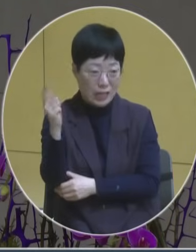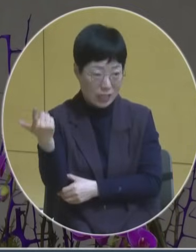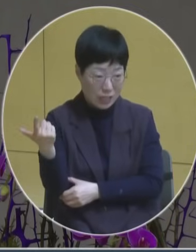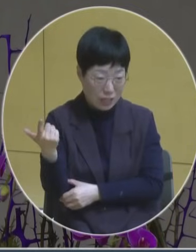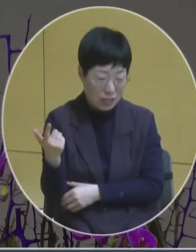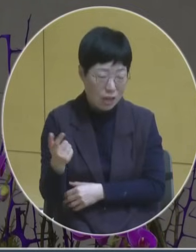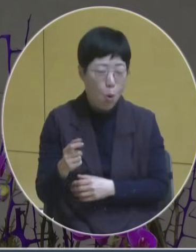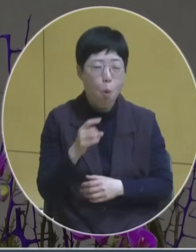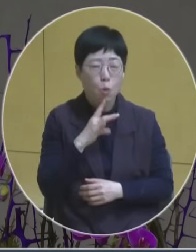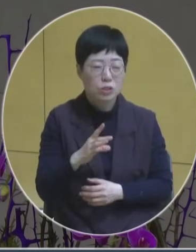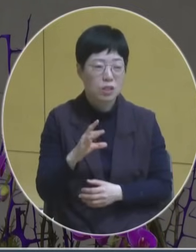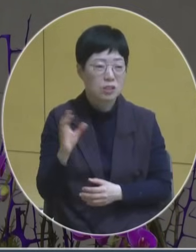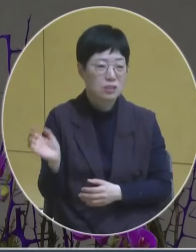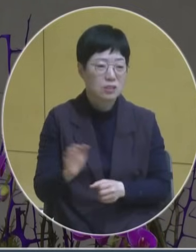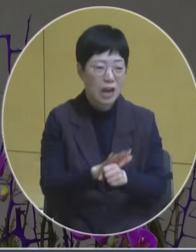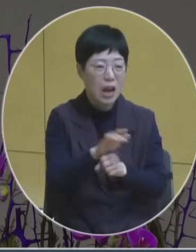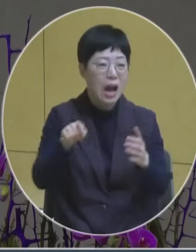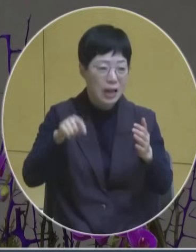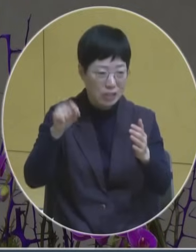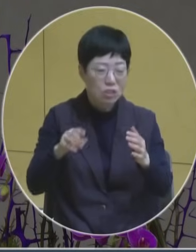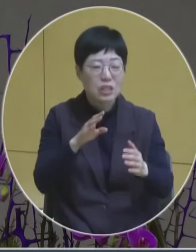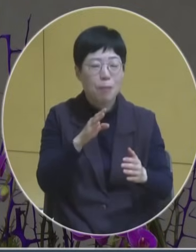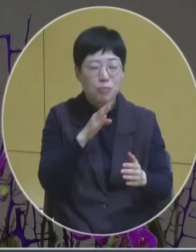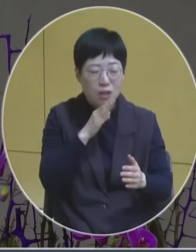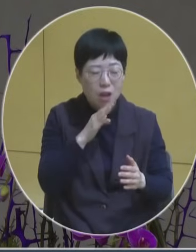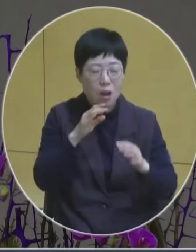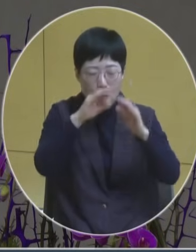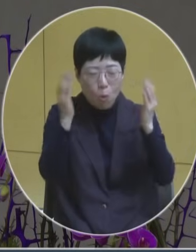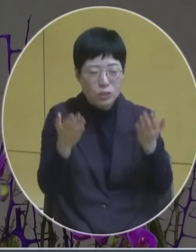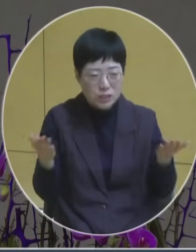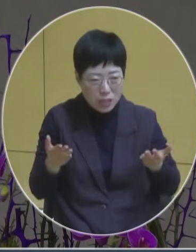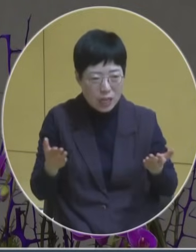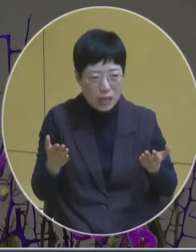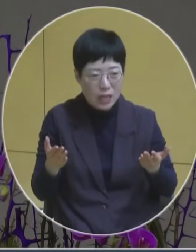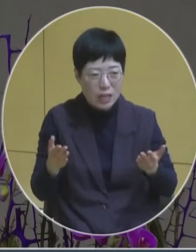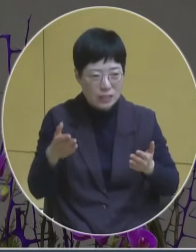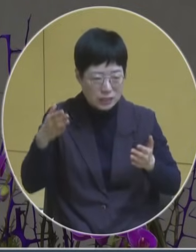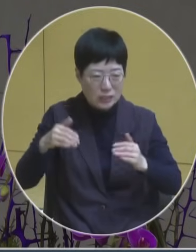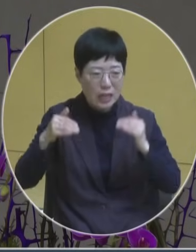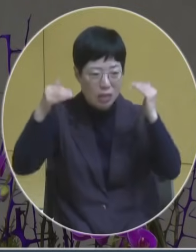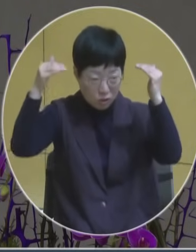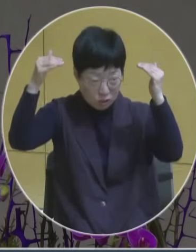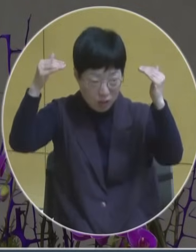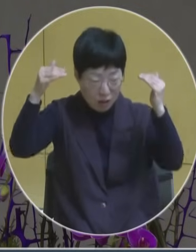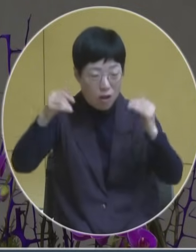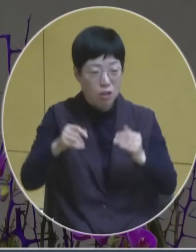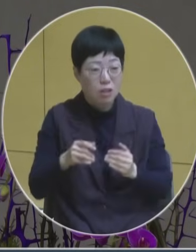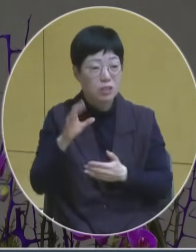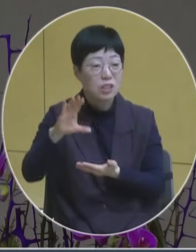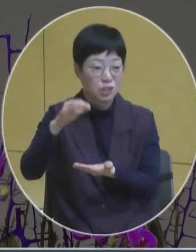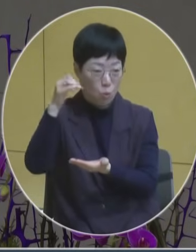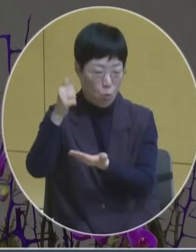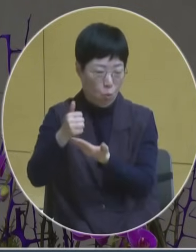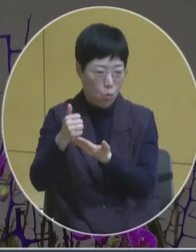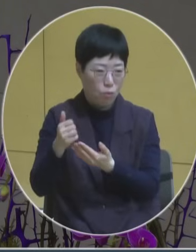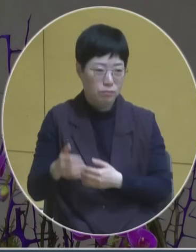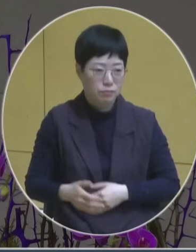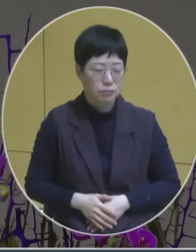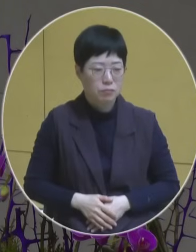함이라. 오직 사랑 안에서 참된 것을 하여 범사에 그에게까지 자랄지라. 그는 머리니 곧 그리스도라